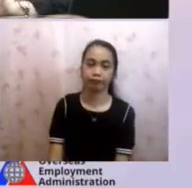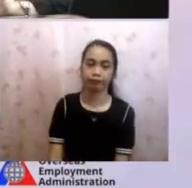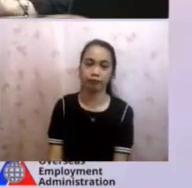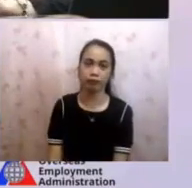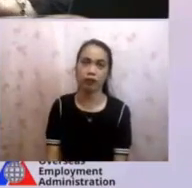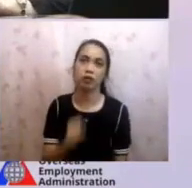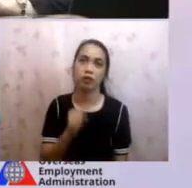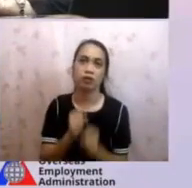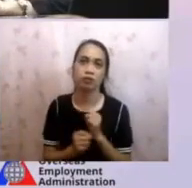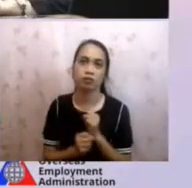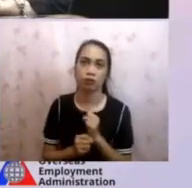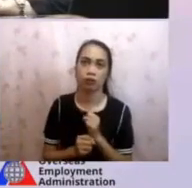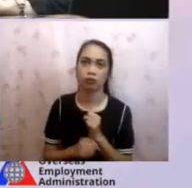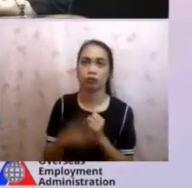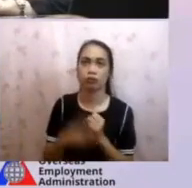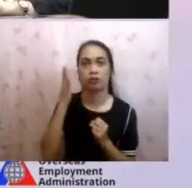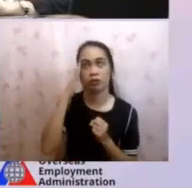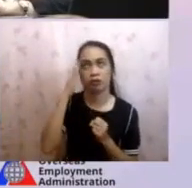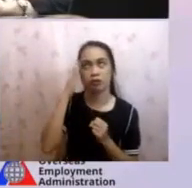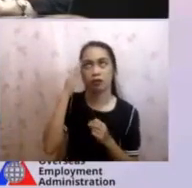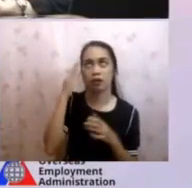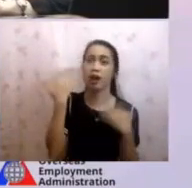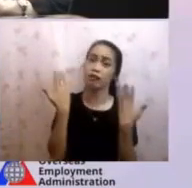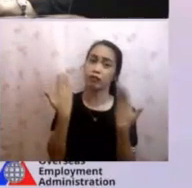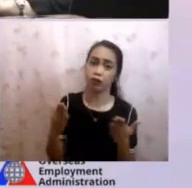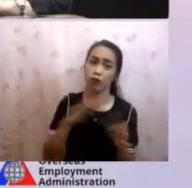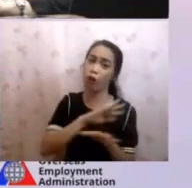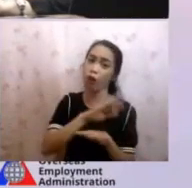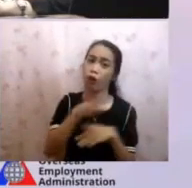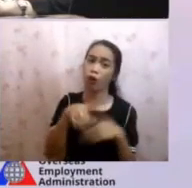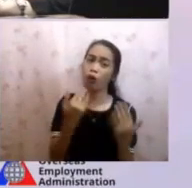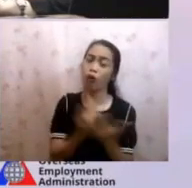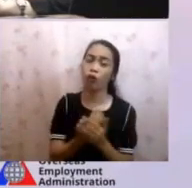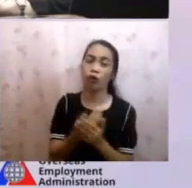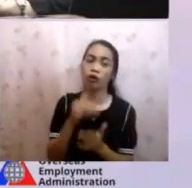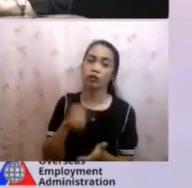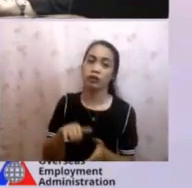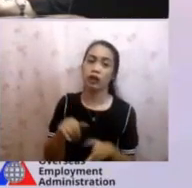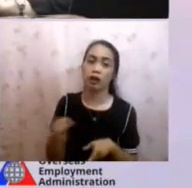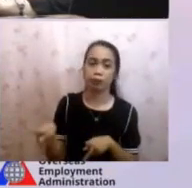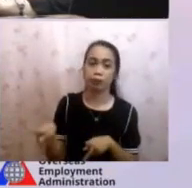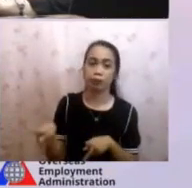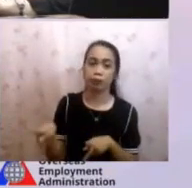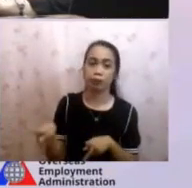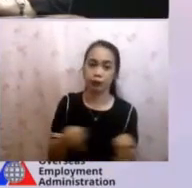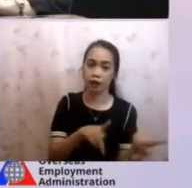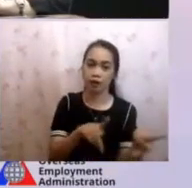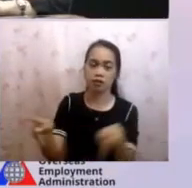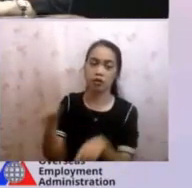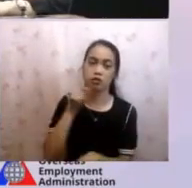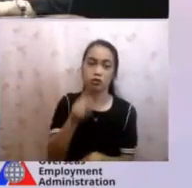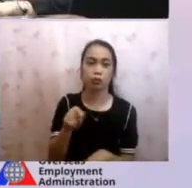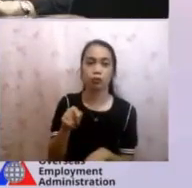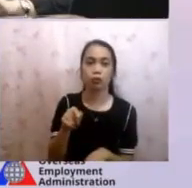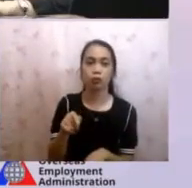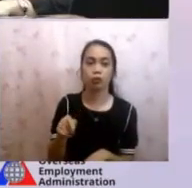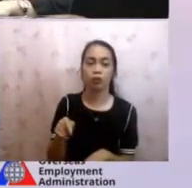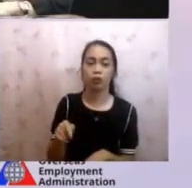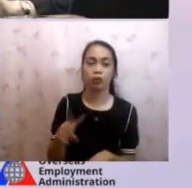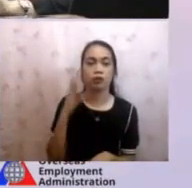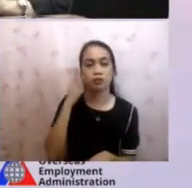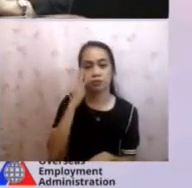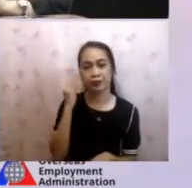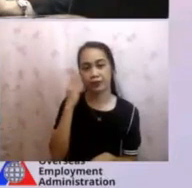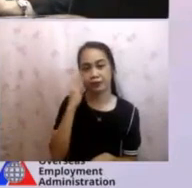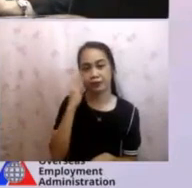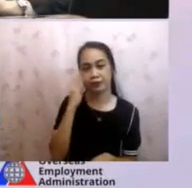assuming after all nga imuhang kahago and so on, sa pila ka buwan ni mong pinaabot, especially ning pandemic, sa pila ka